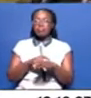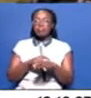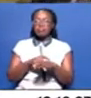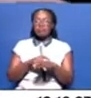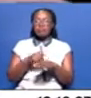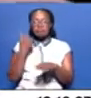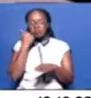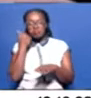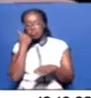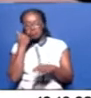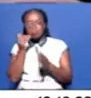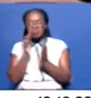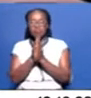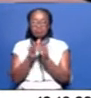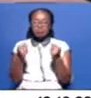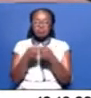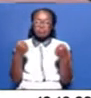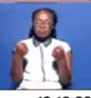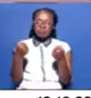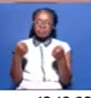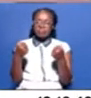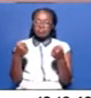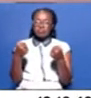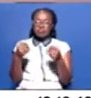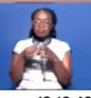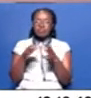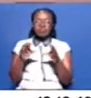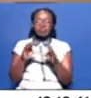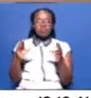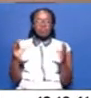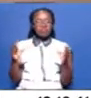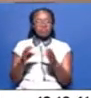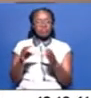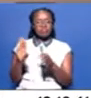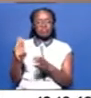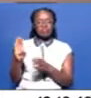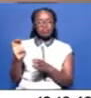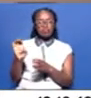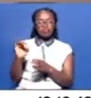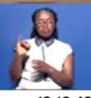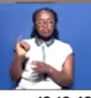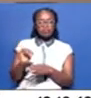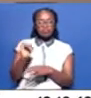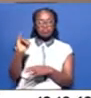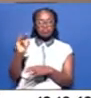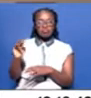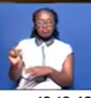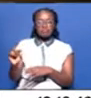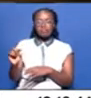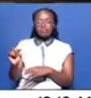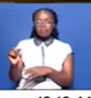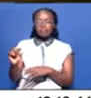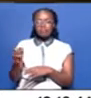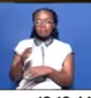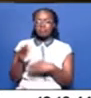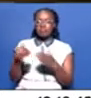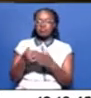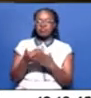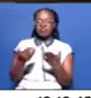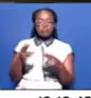na majeraha. Katika kiwanda cha enameli cha Beijing, watengenezaji wote wa enameli walikuwa wamekaa